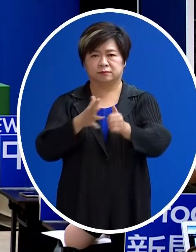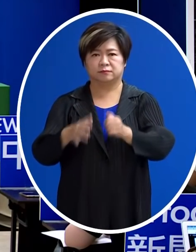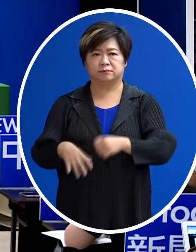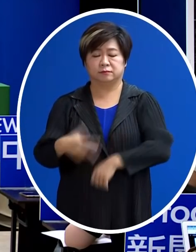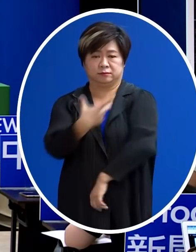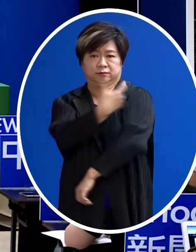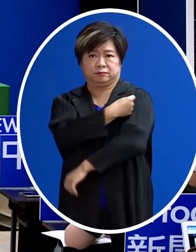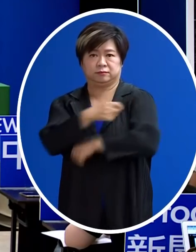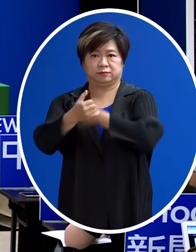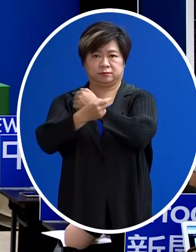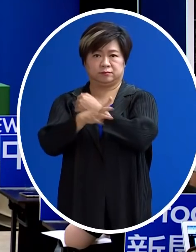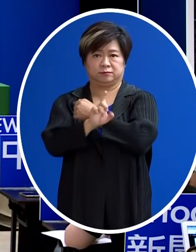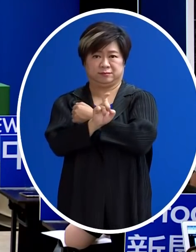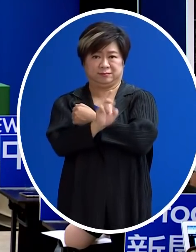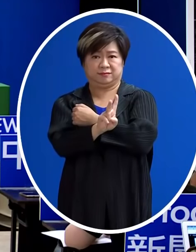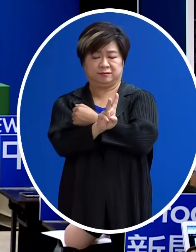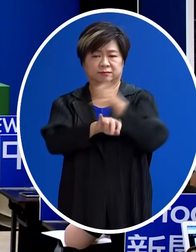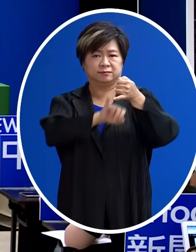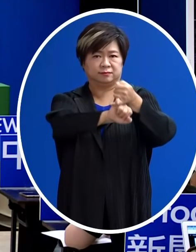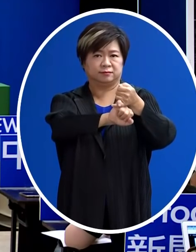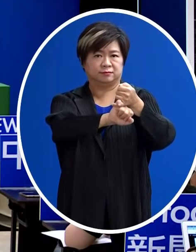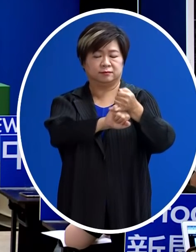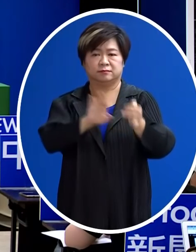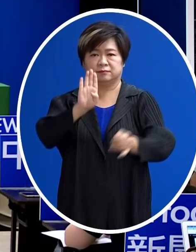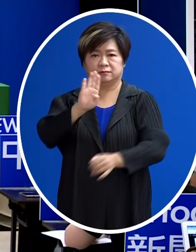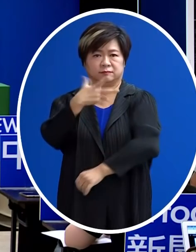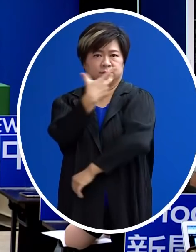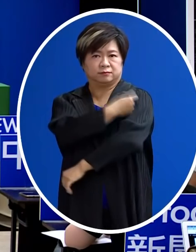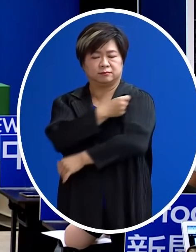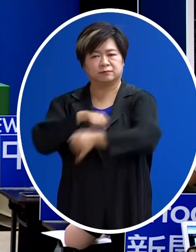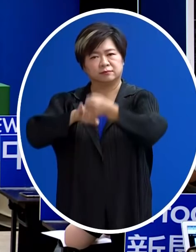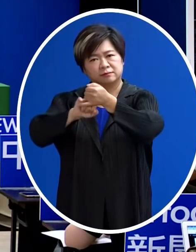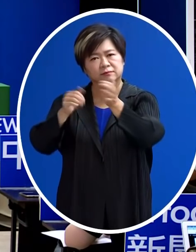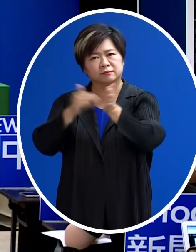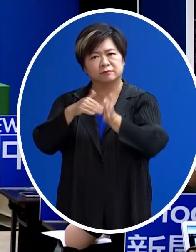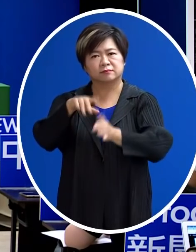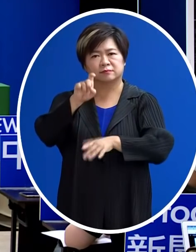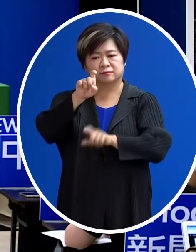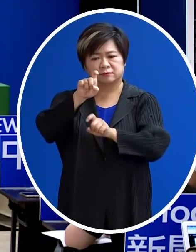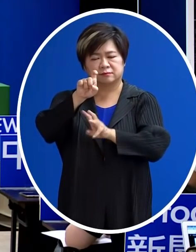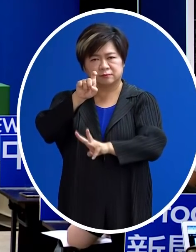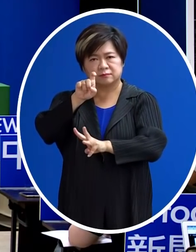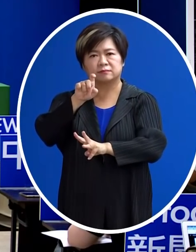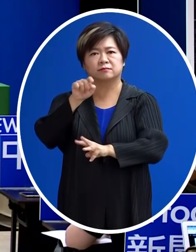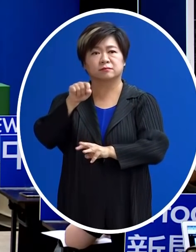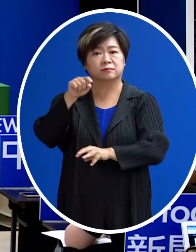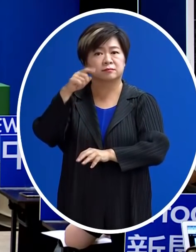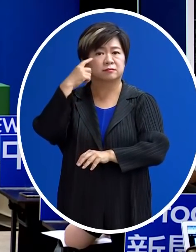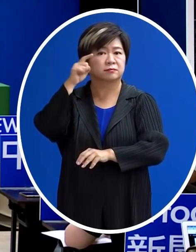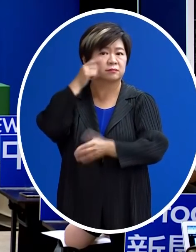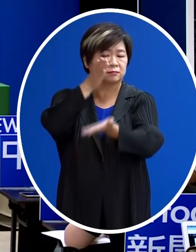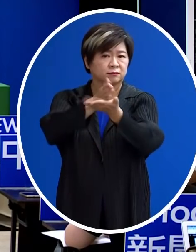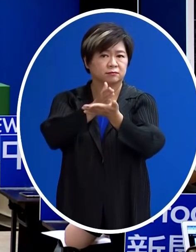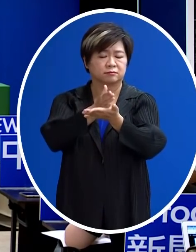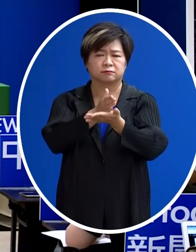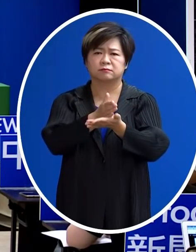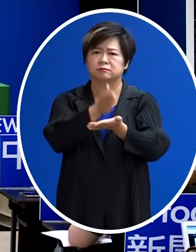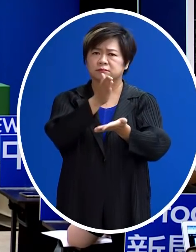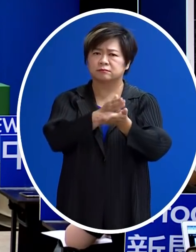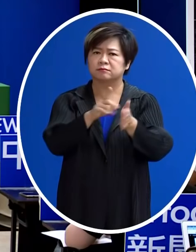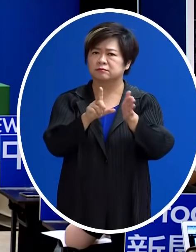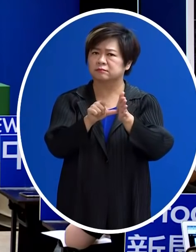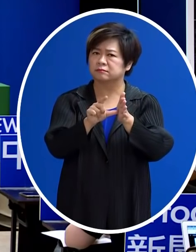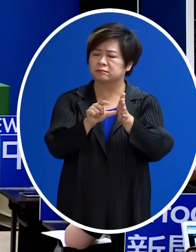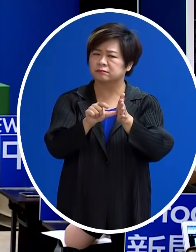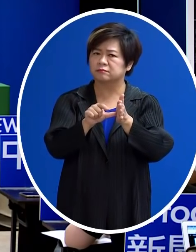苗的预约，因为昨天好像有说 BNT 的登记结算是到10月13号至明天为止，那请问它截止的时间点应